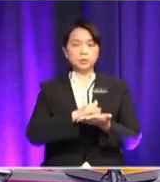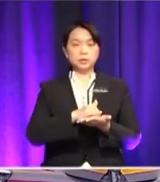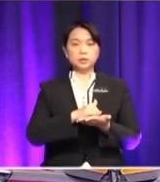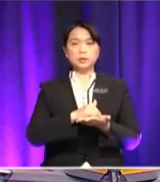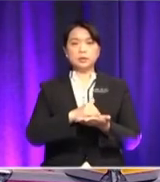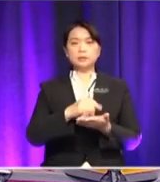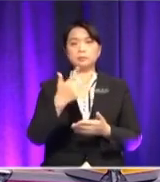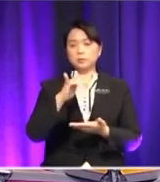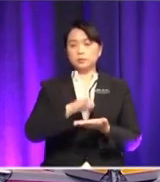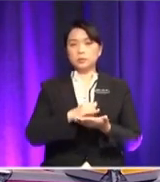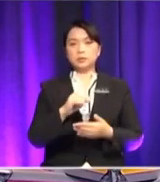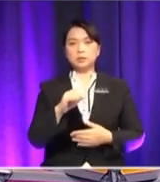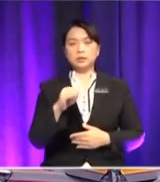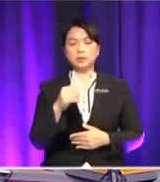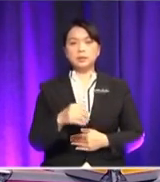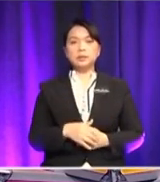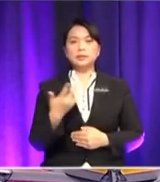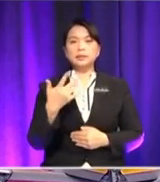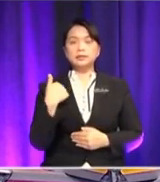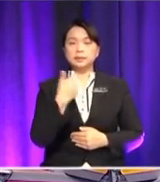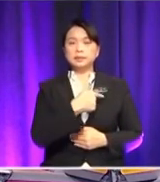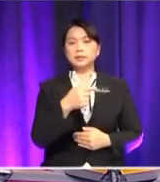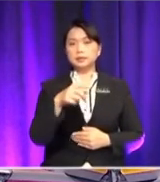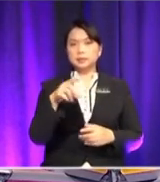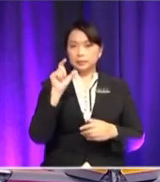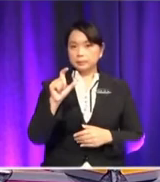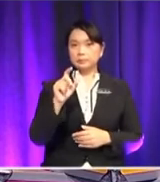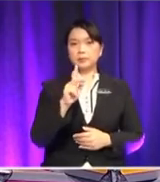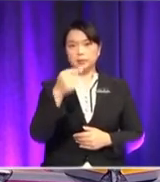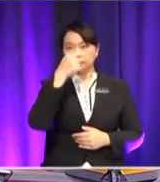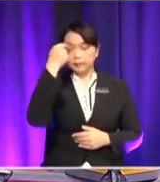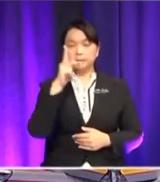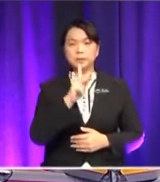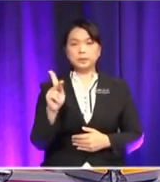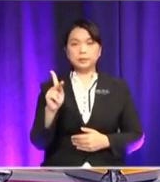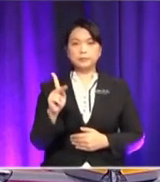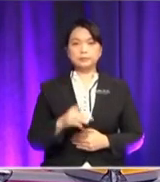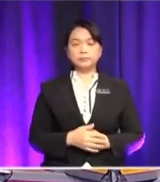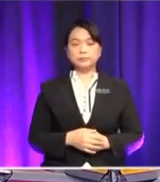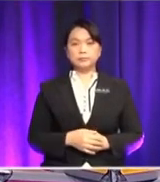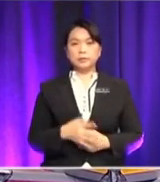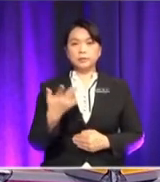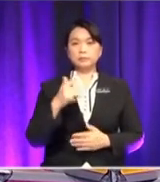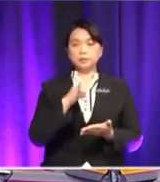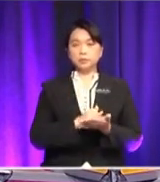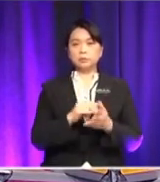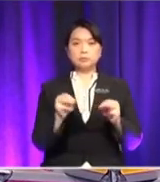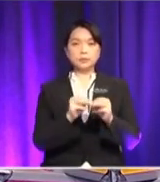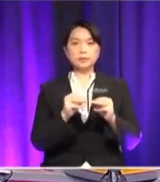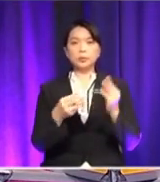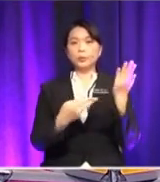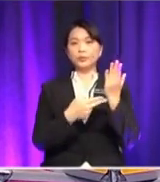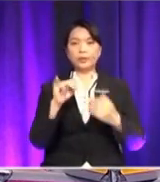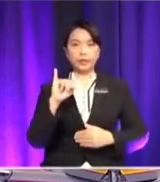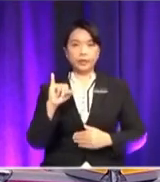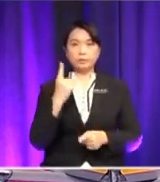pekatkan about Iran untuk Hai abum 59 the di sini nampak macam bentuk huruf a huruf